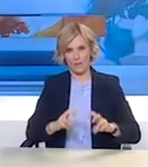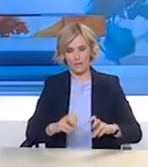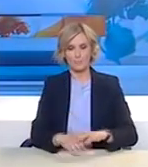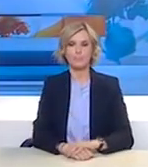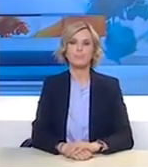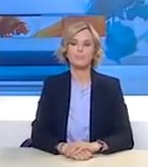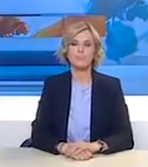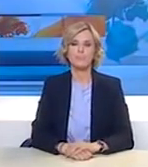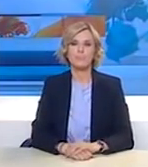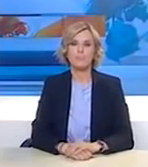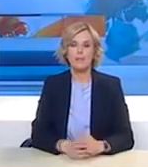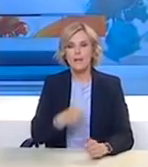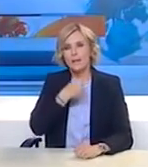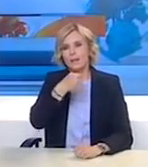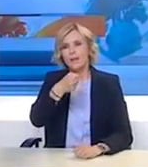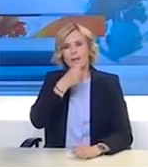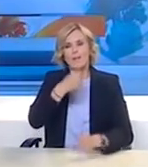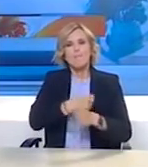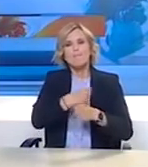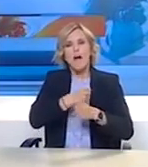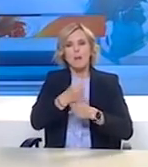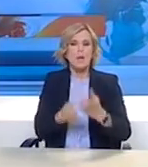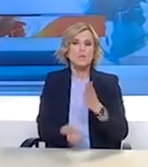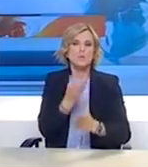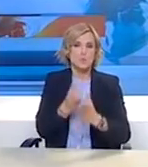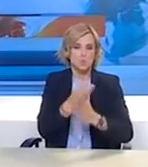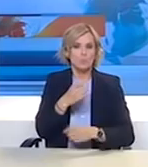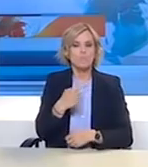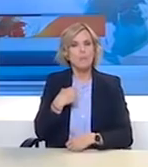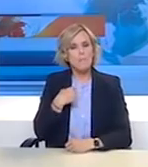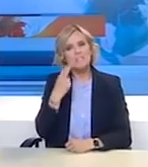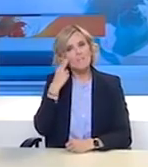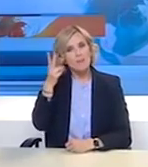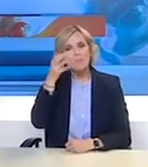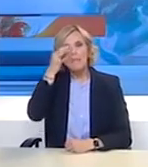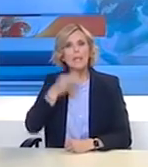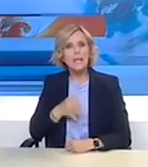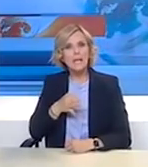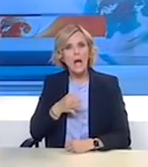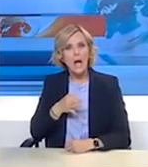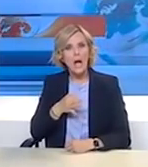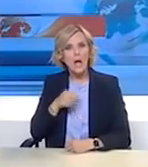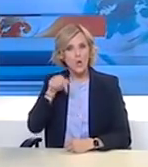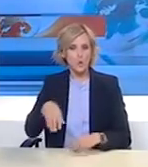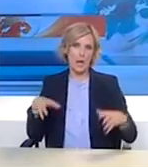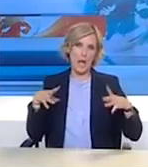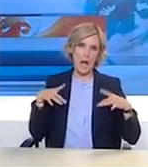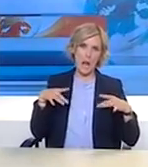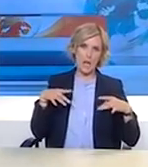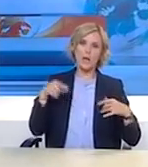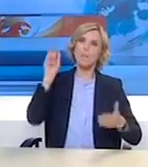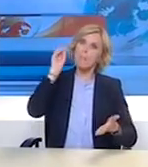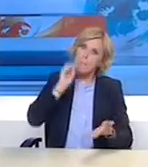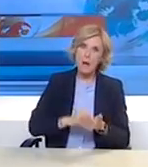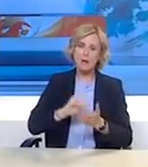Κυρία Τσιλιμιγκάκη από την Daily Pharma News. Στην Κίνα παρατηρείται νέα αύξηση των κρουσμάτων λίγες ημέρες μετά τη χαλάρωση των μέτρων. Δεδομένου ότι κάποια